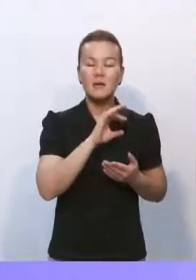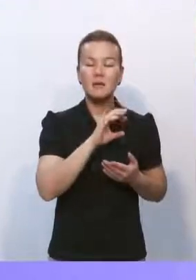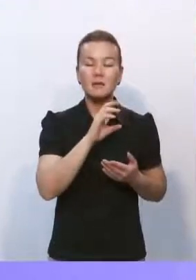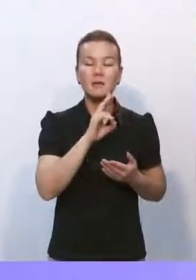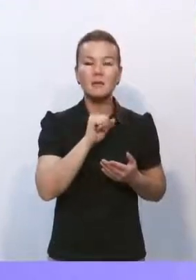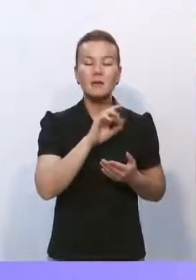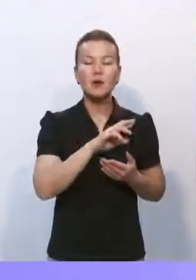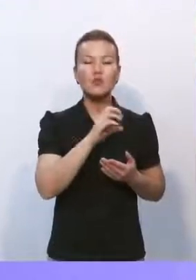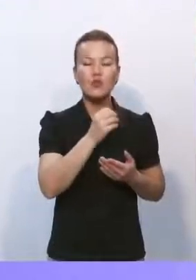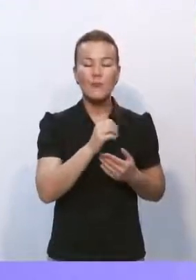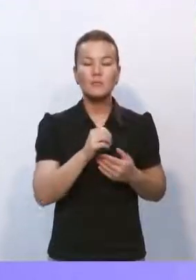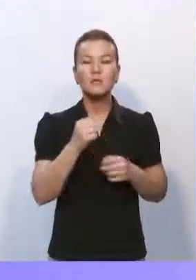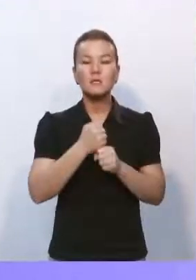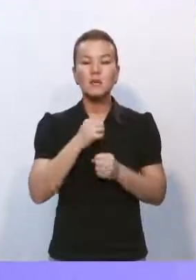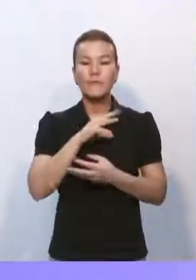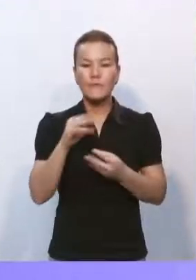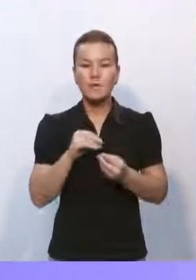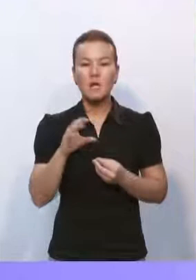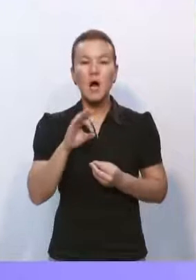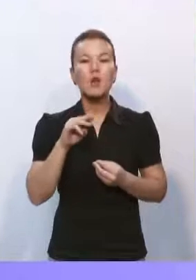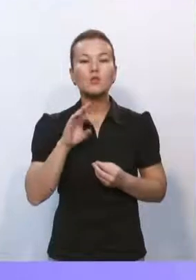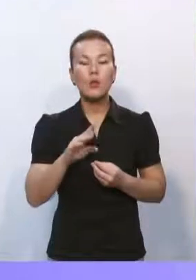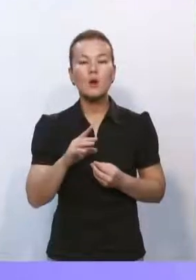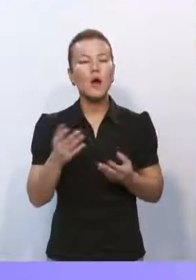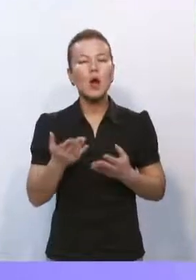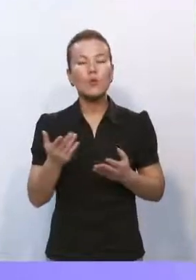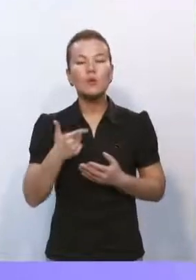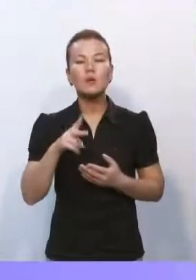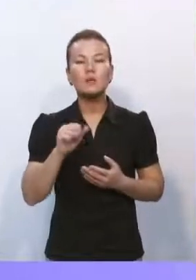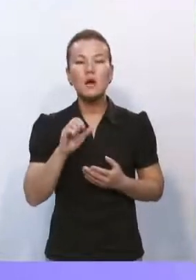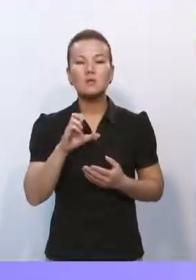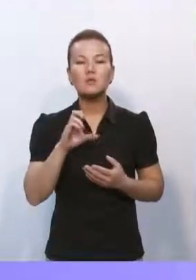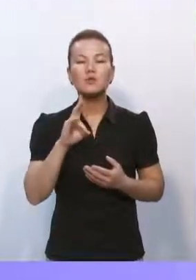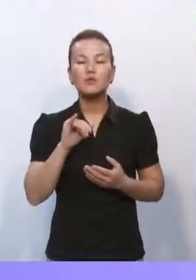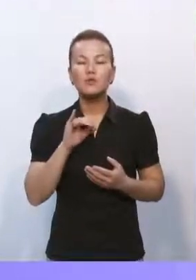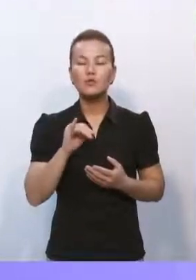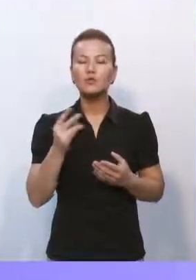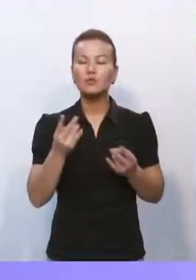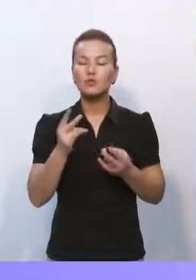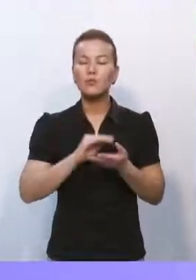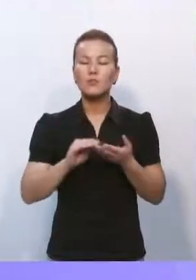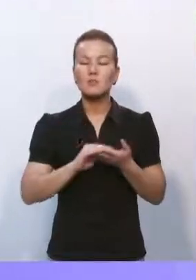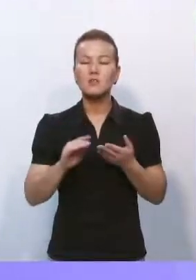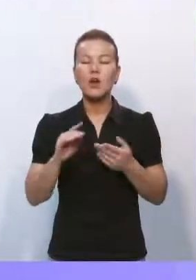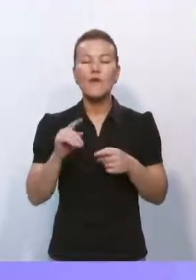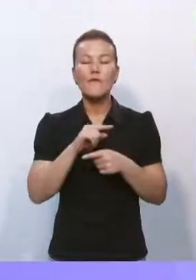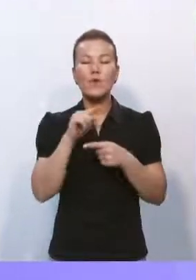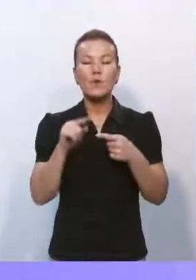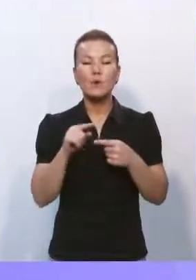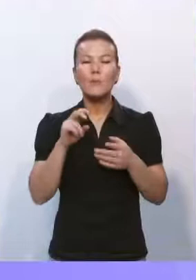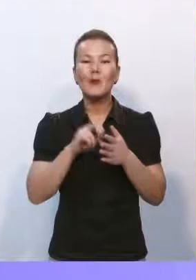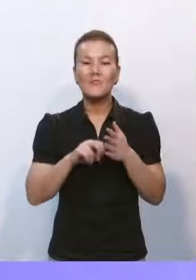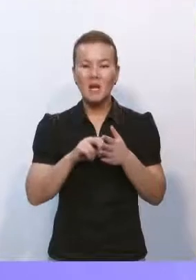Сделайте вывод о том, какую гласную нужно писать в корне проверяемого